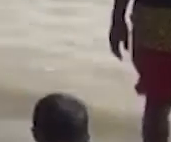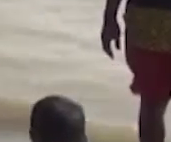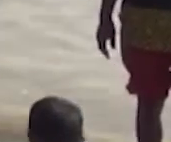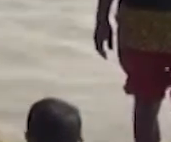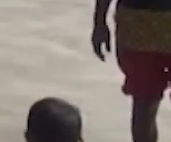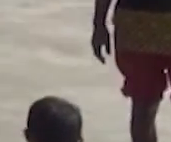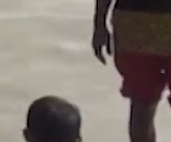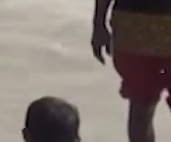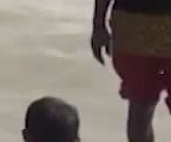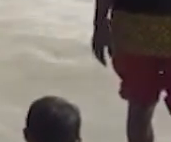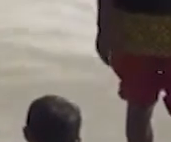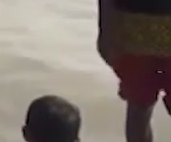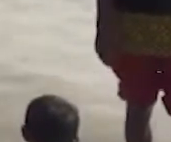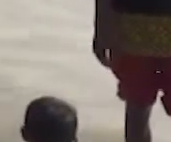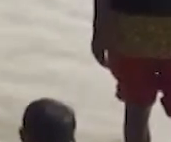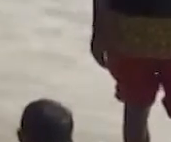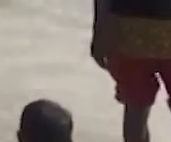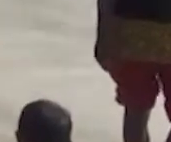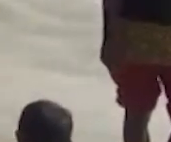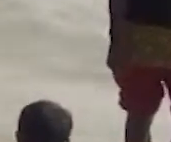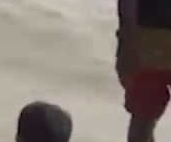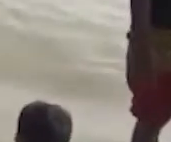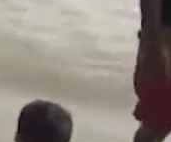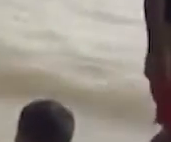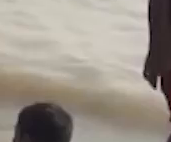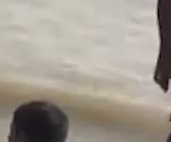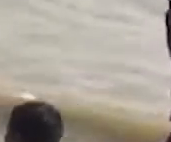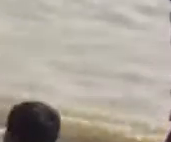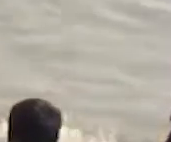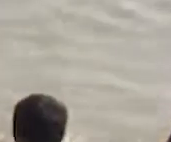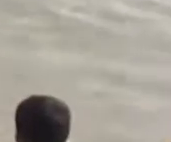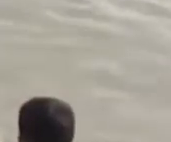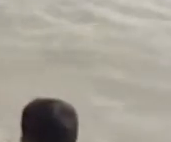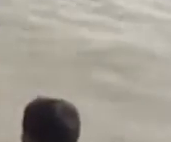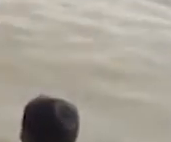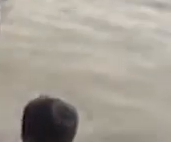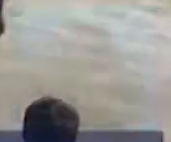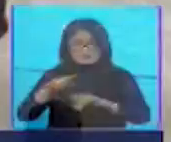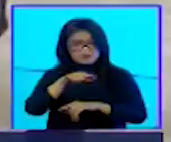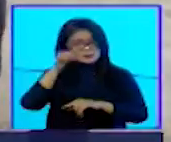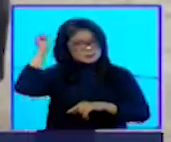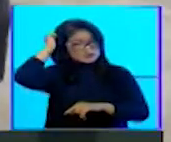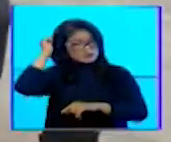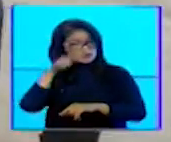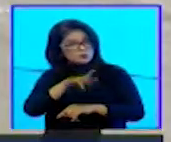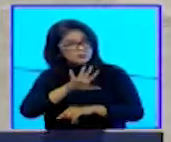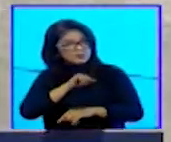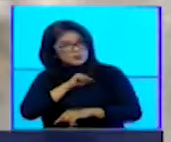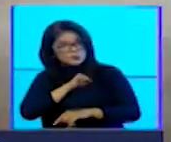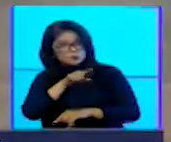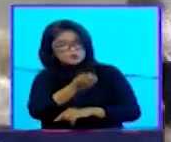pada jenuh, jadinya pengen refreshing sedikit. Tapi nggak khawatir, Pak. Yang penting